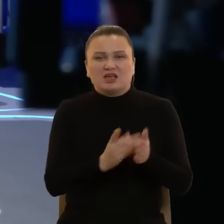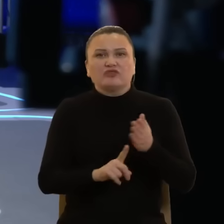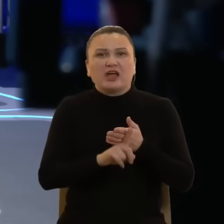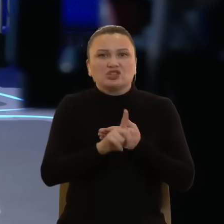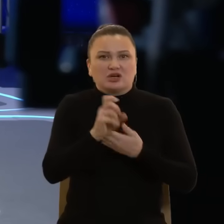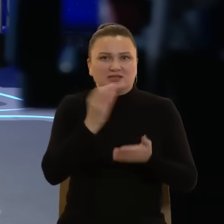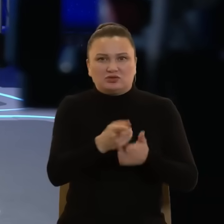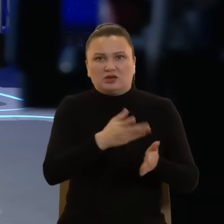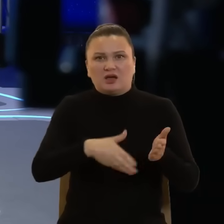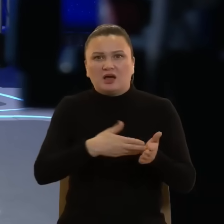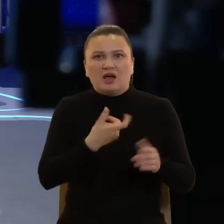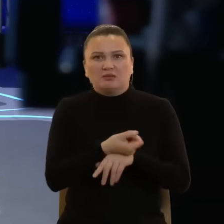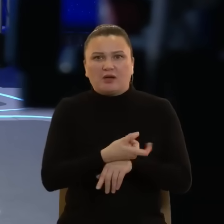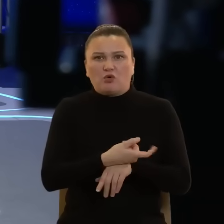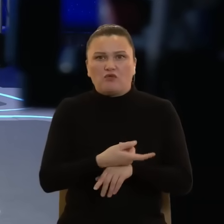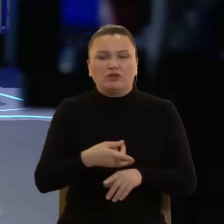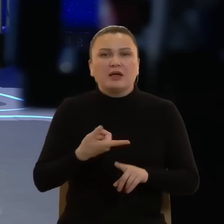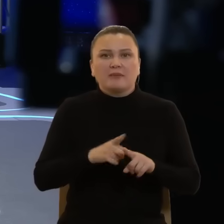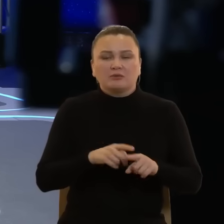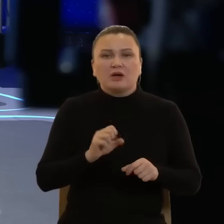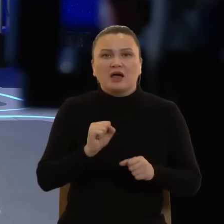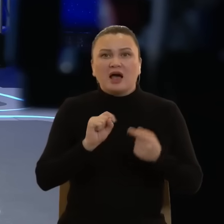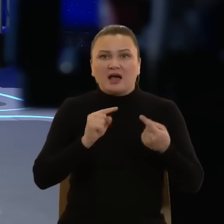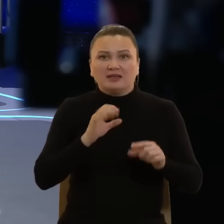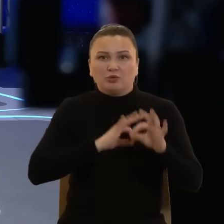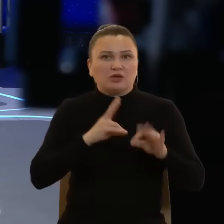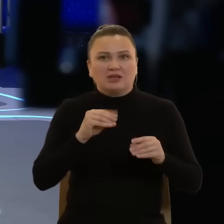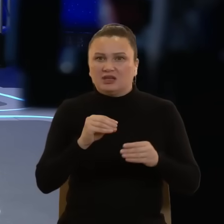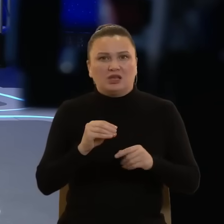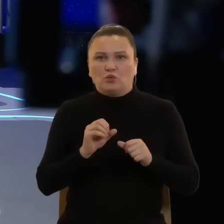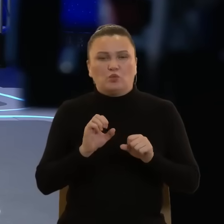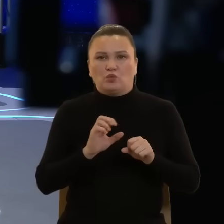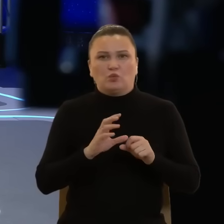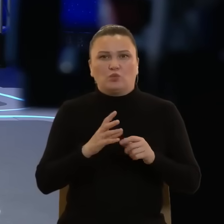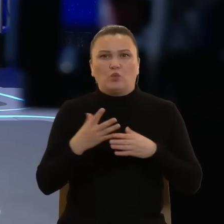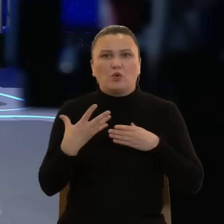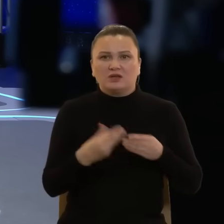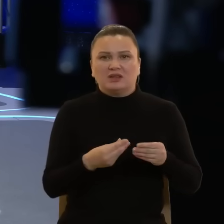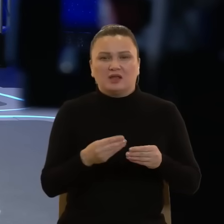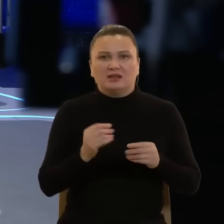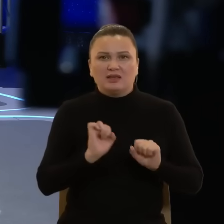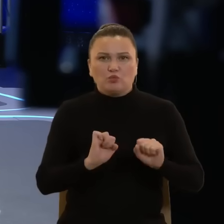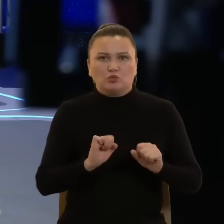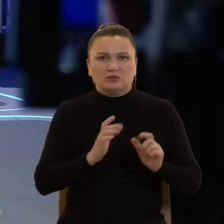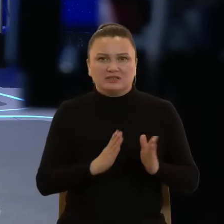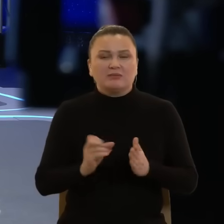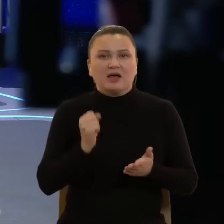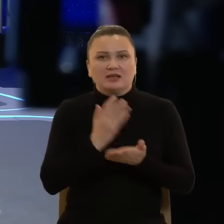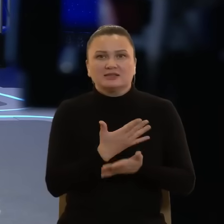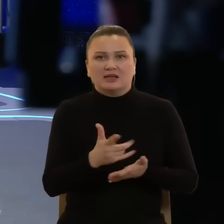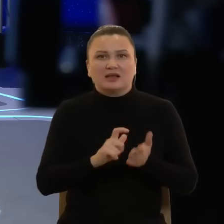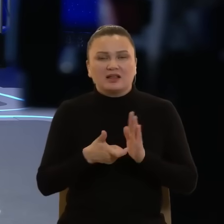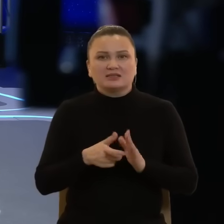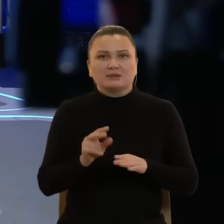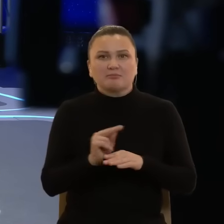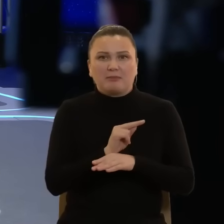самых ранних этапах, поэтому антибиотики не угнетают иммунную систему. Более того, хочу сказать, что есть некоторые классы препаратов,